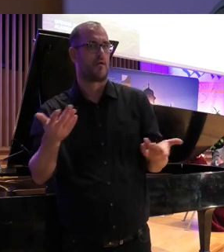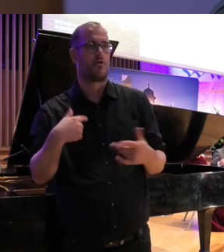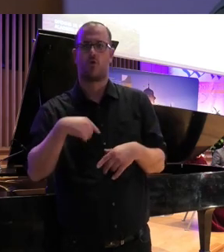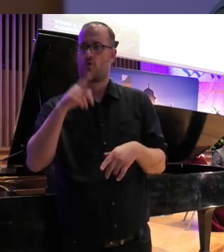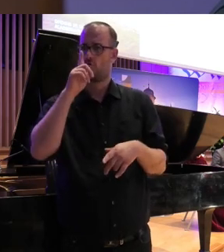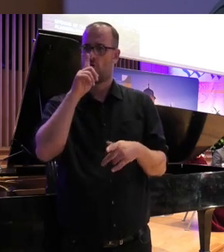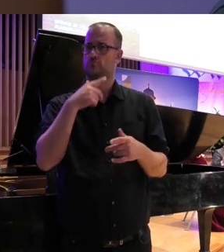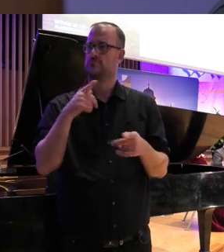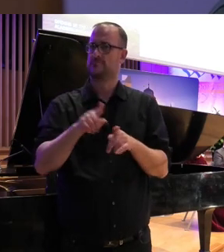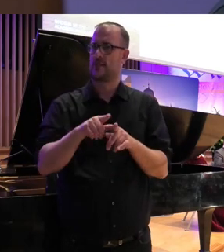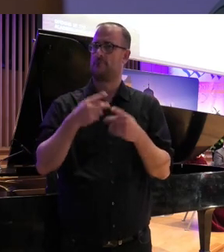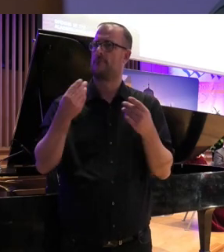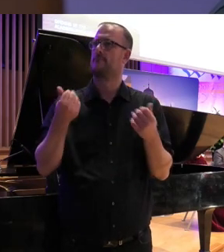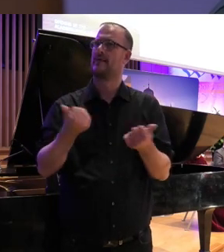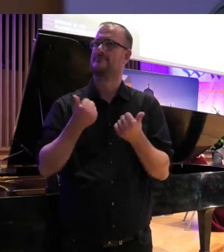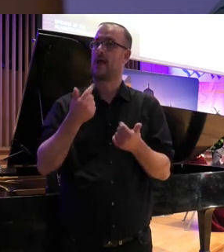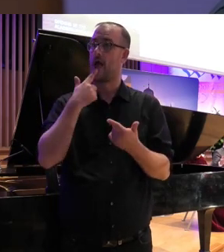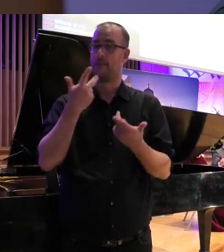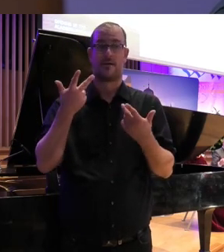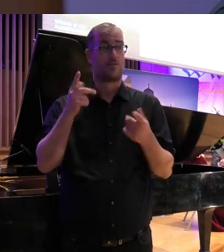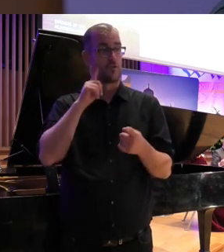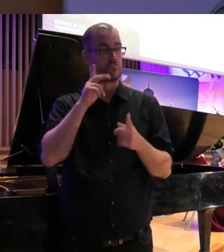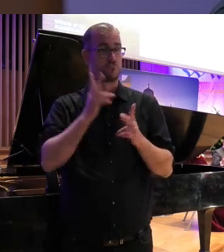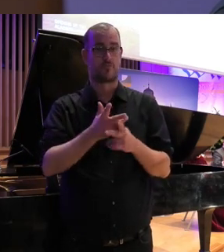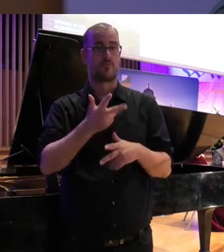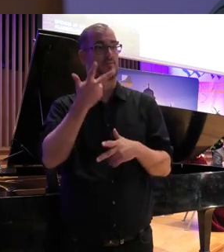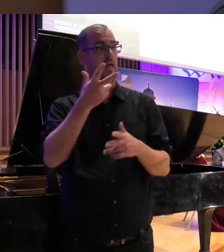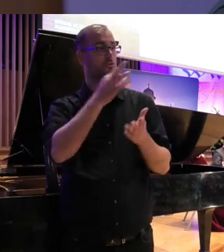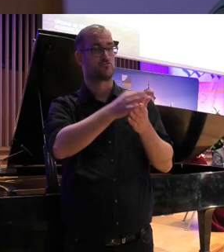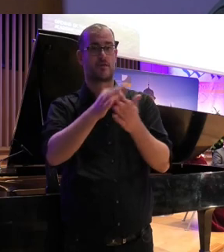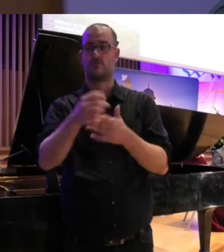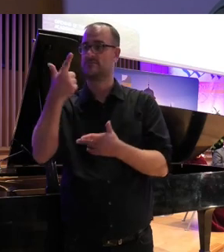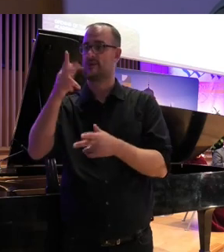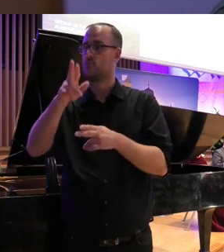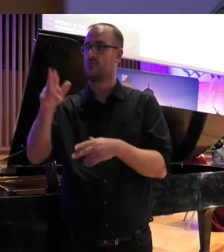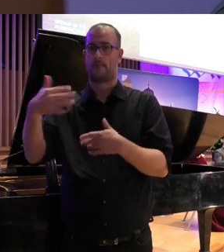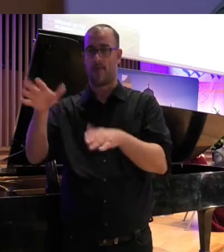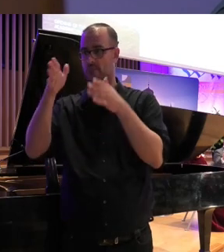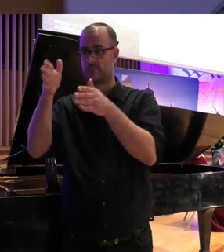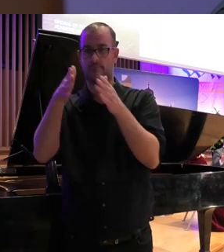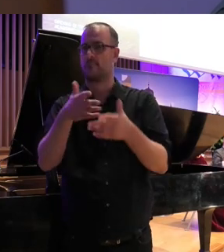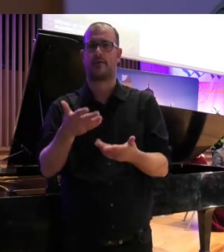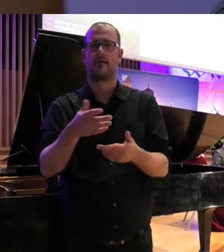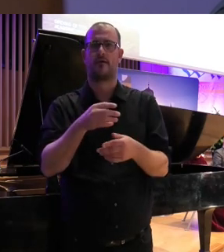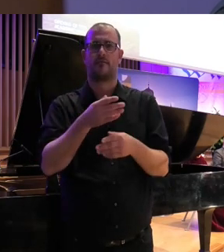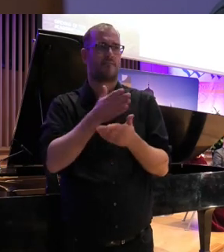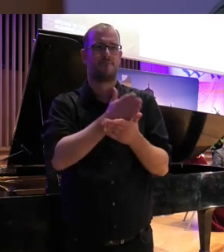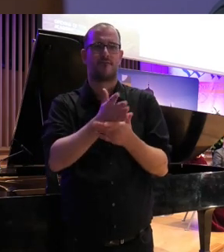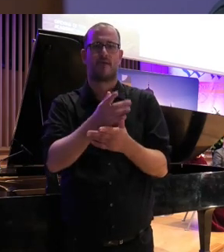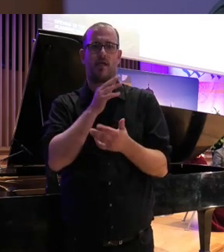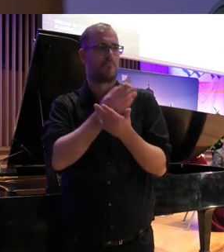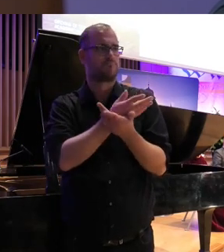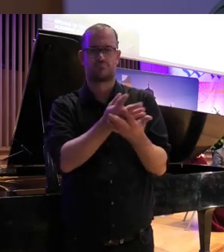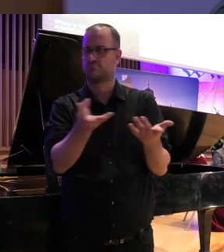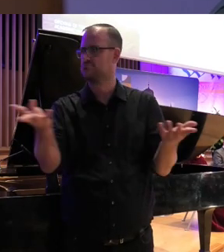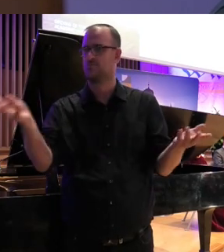exzellent als andere, nur sind sie nicht an 3 Standorten, 2 Universitäten fokussiert. Sie sind verteilt über viele Universitäten und die Idee